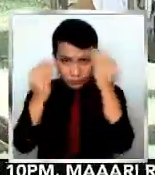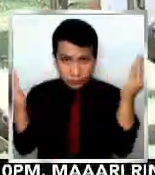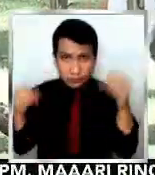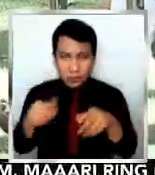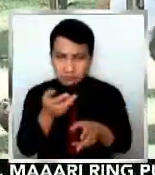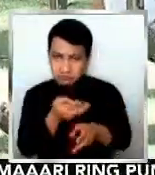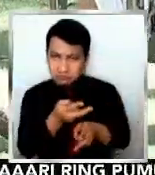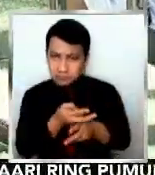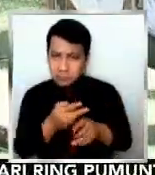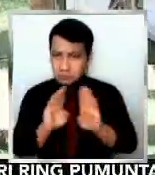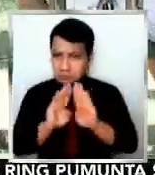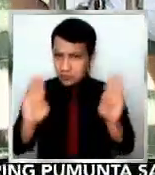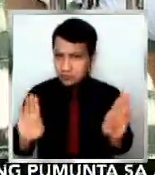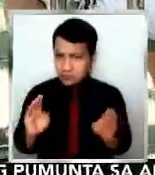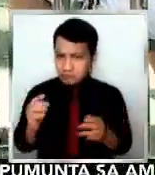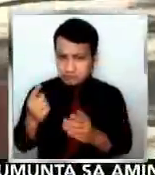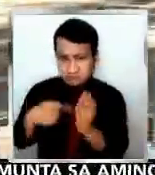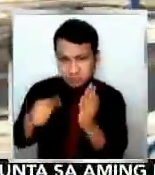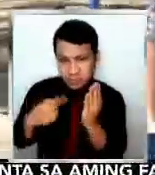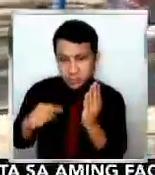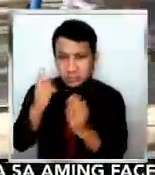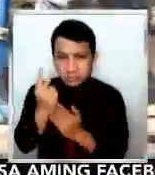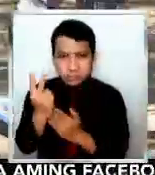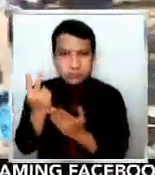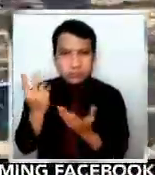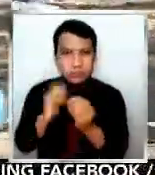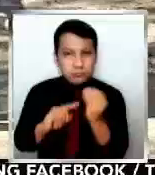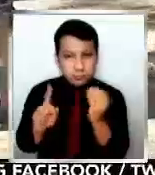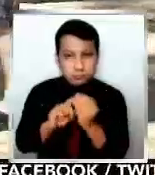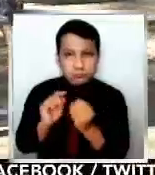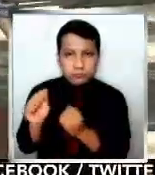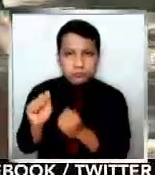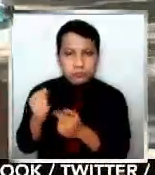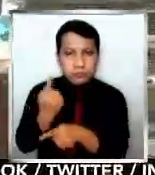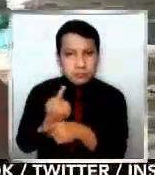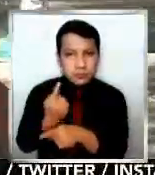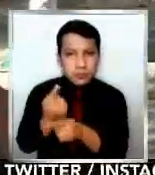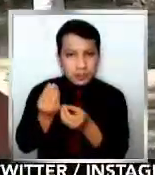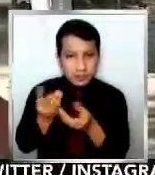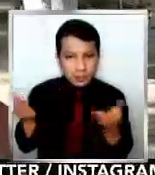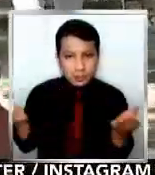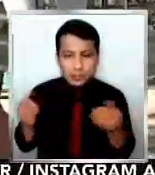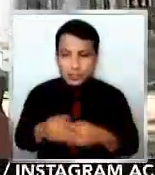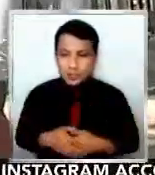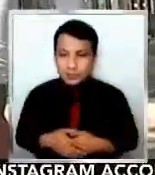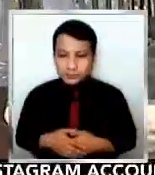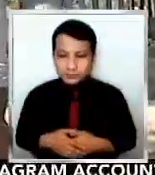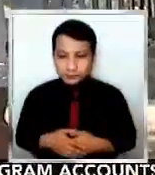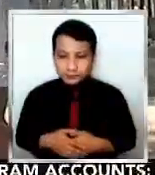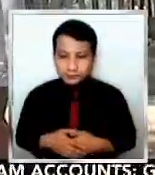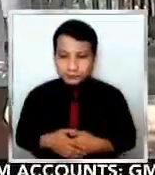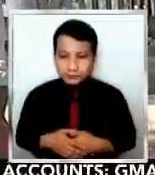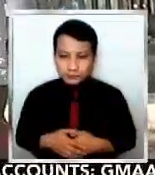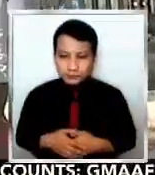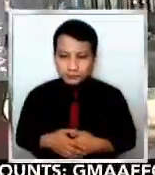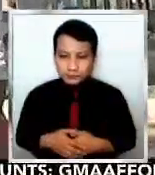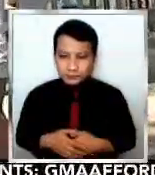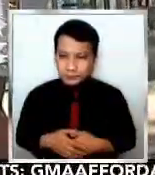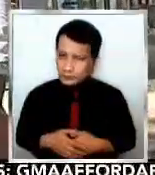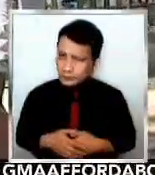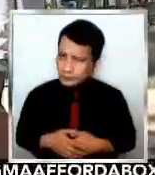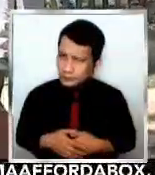natin. Binibigyan natin ng pagkakataon na makalang. Opo. Dahon, tingin